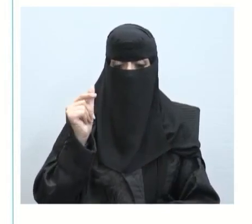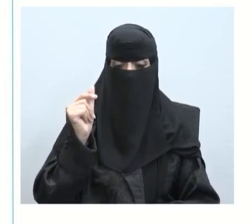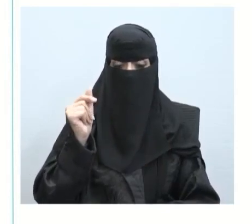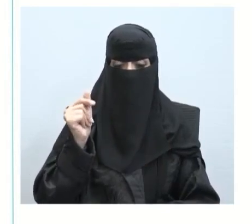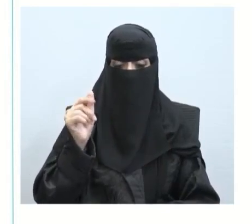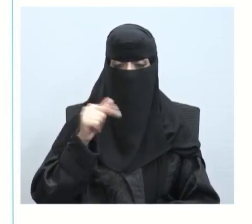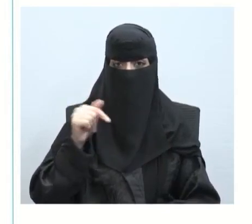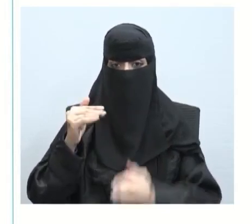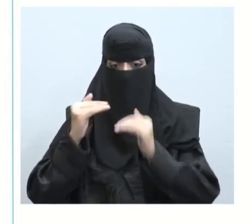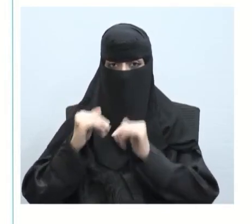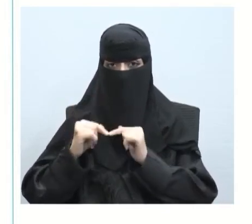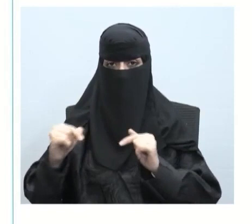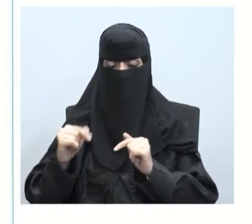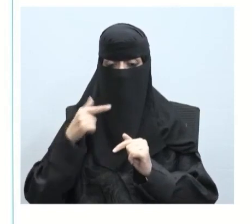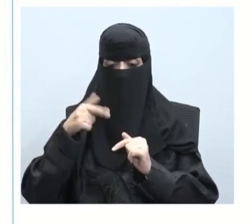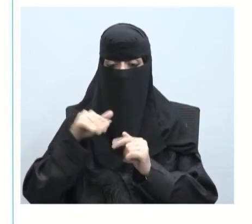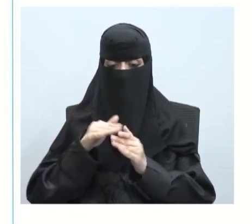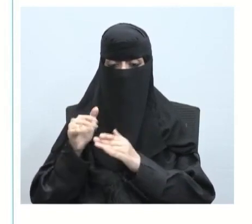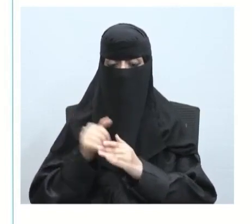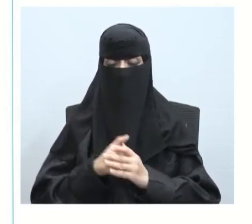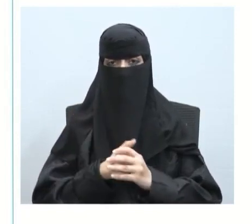underscore arduino dot python.